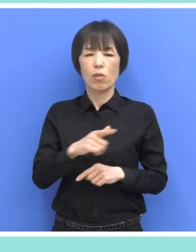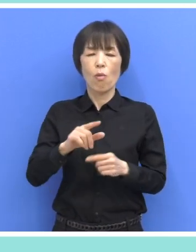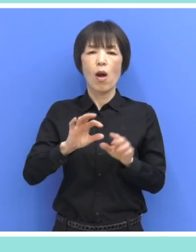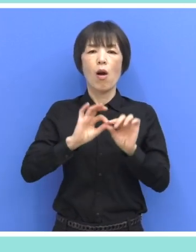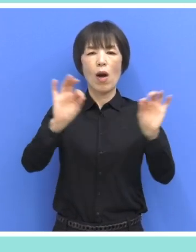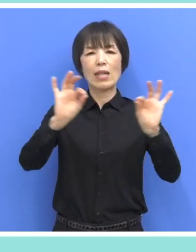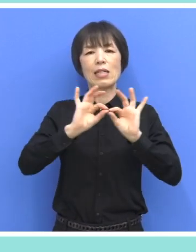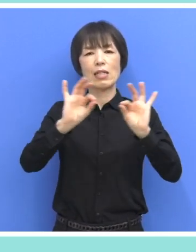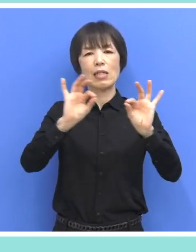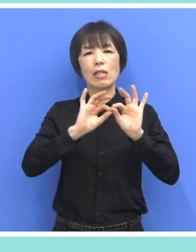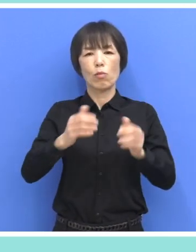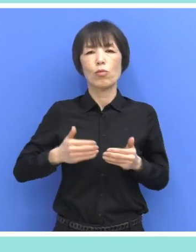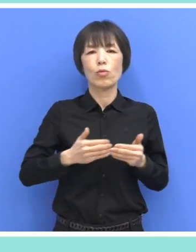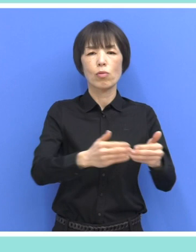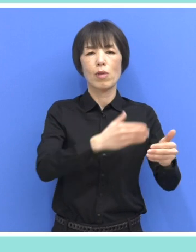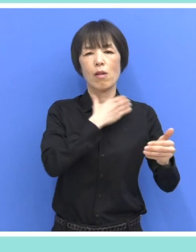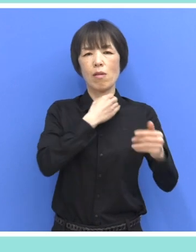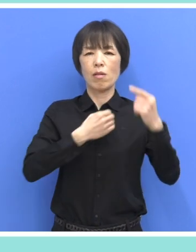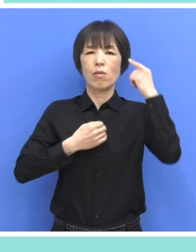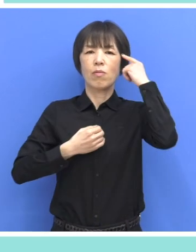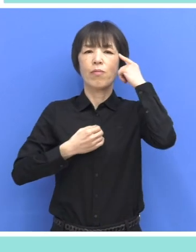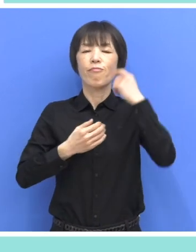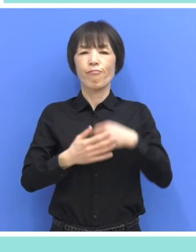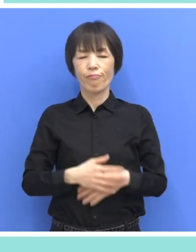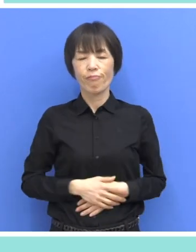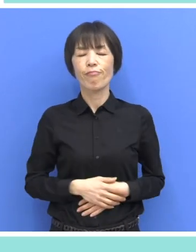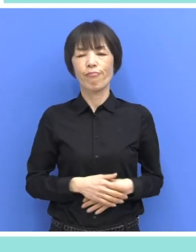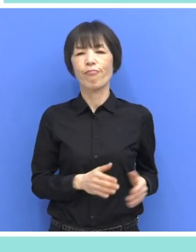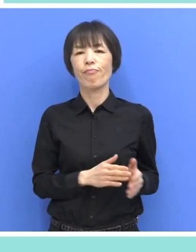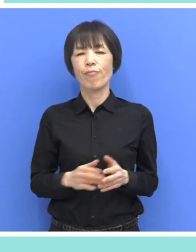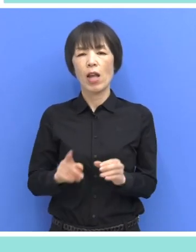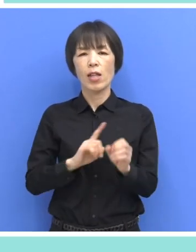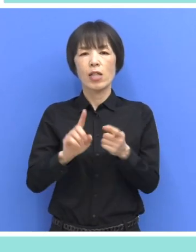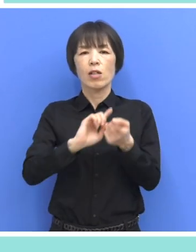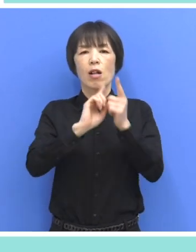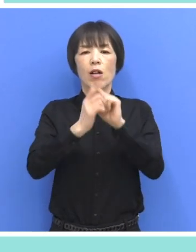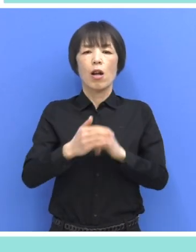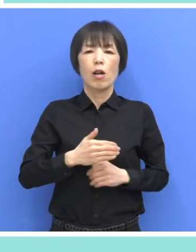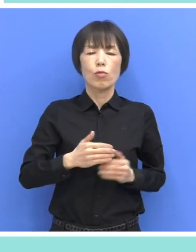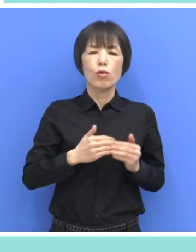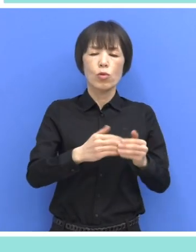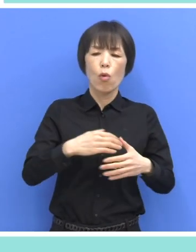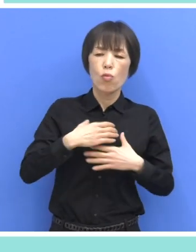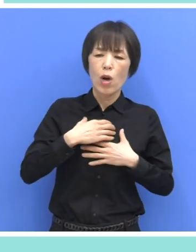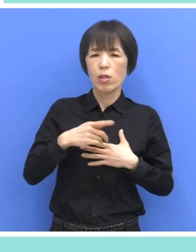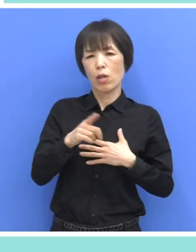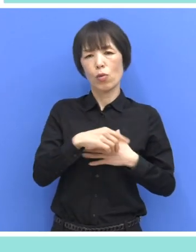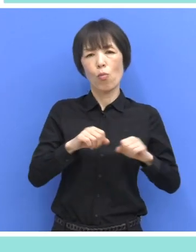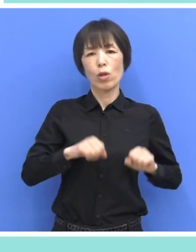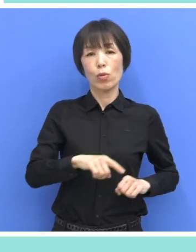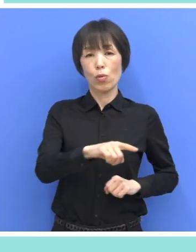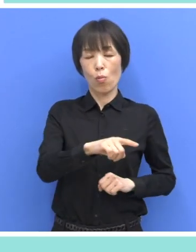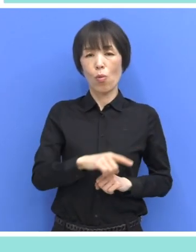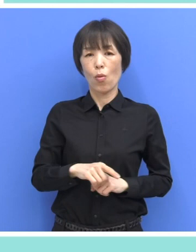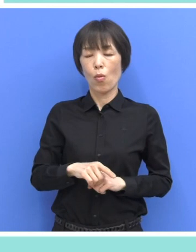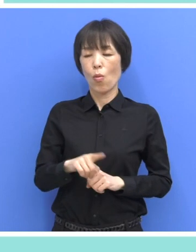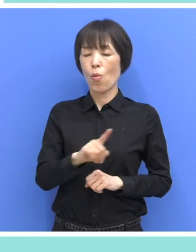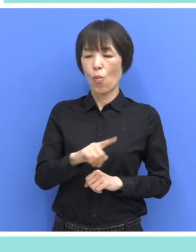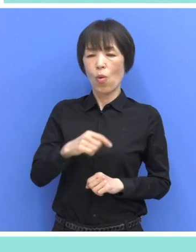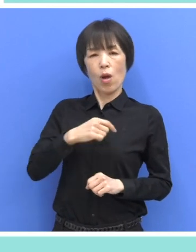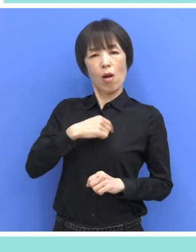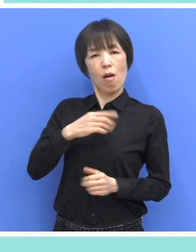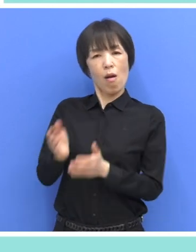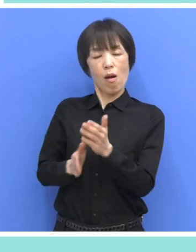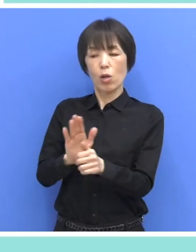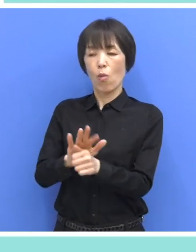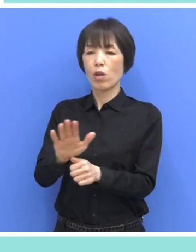こういったことを進めていこうと思ってます。 そしてデジタル化が進むことを不安に感じる方もいらっしゃると思いますが、そのような方への配慮